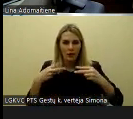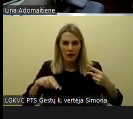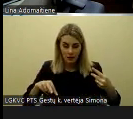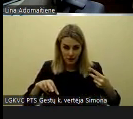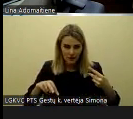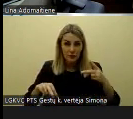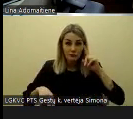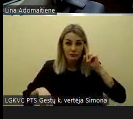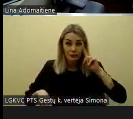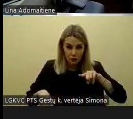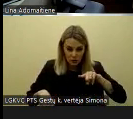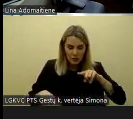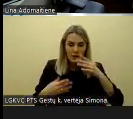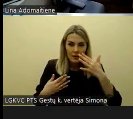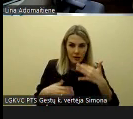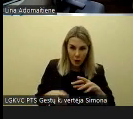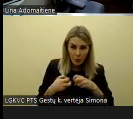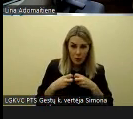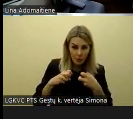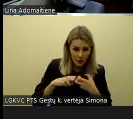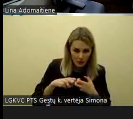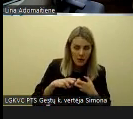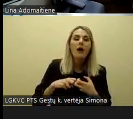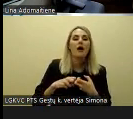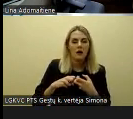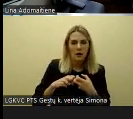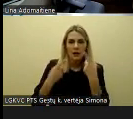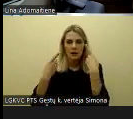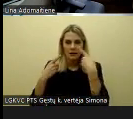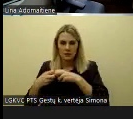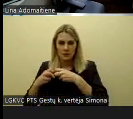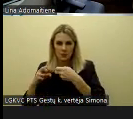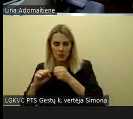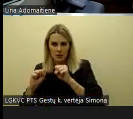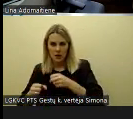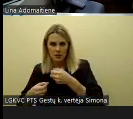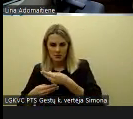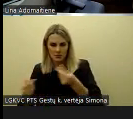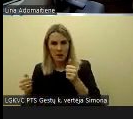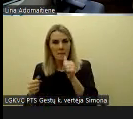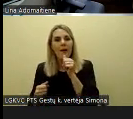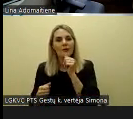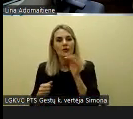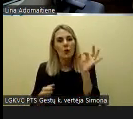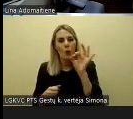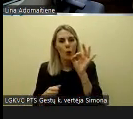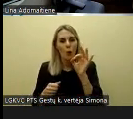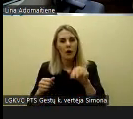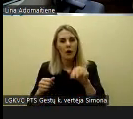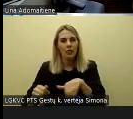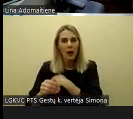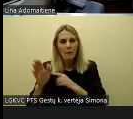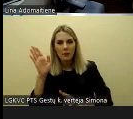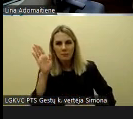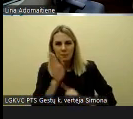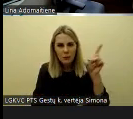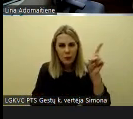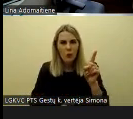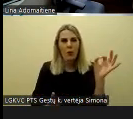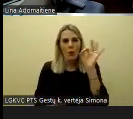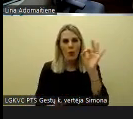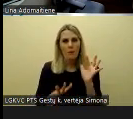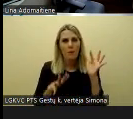kitas problemas, kalbant apie potvynius, apie temperatūrų, ekstremalius atvejus,